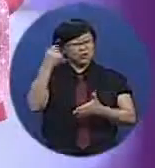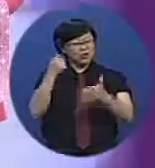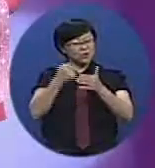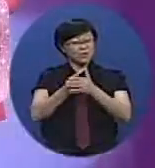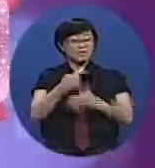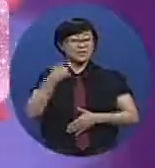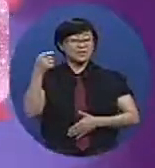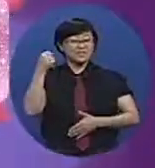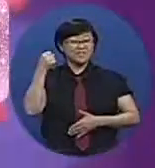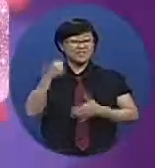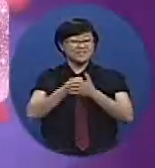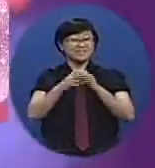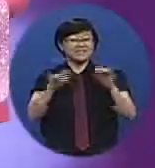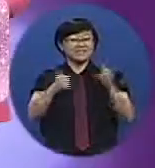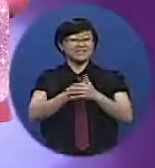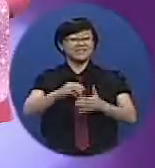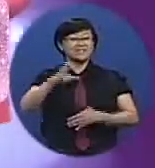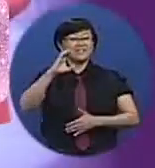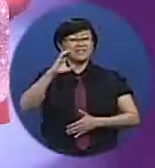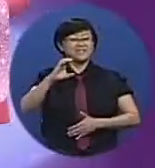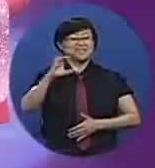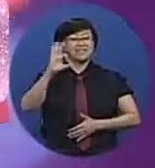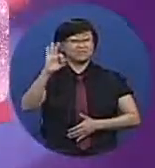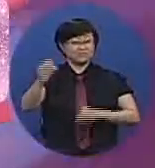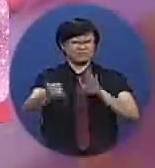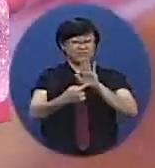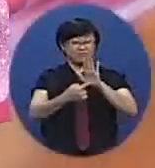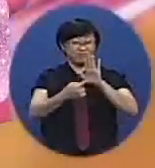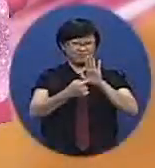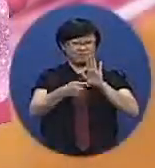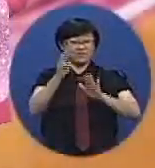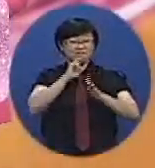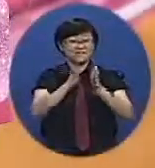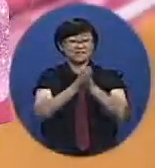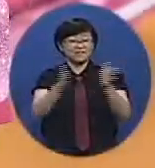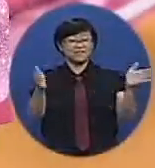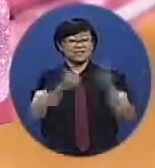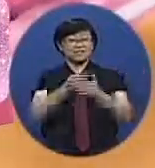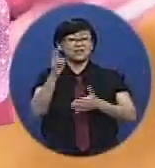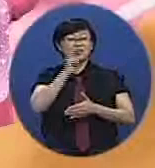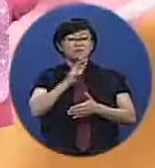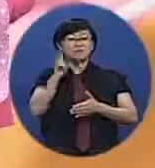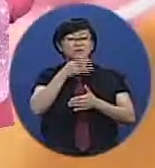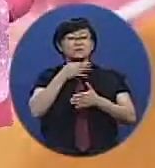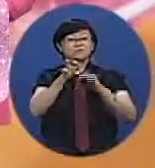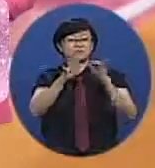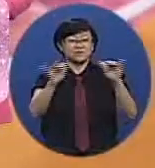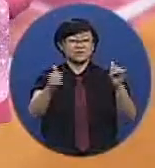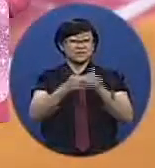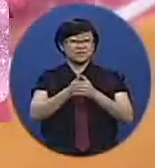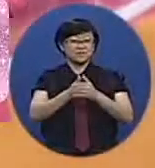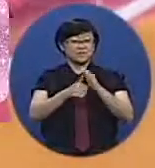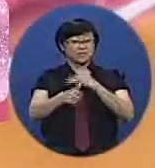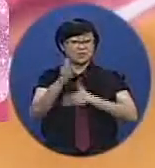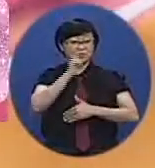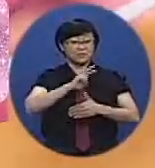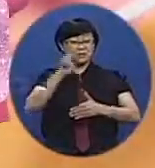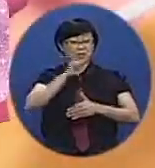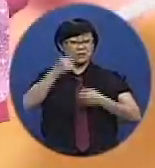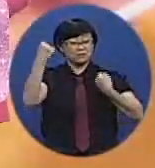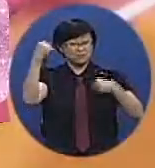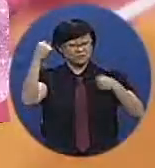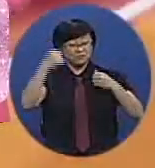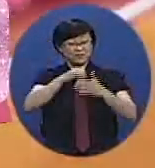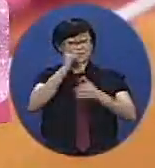특유의 허스키한 보이스로 인기를 끌었으며 CF 모델로 데뷔한 앵카 트로트 가수입니다. 대표곡으로는